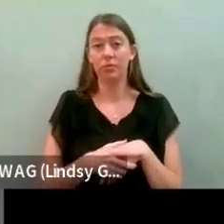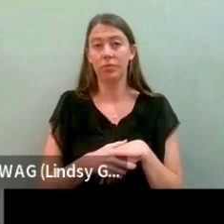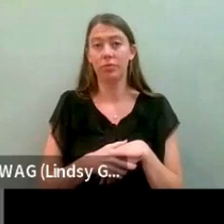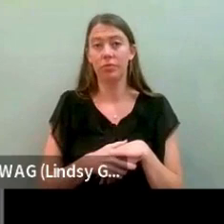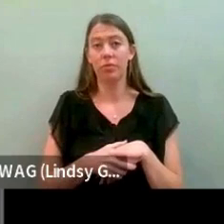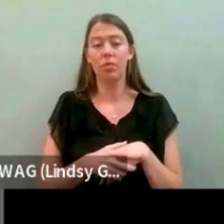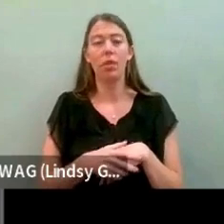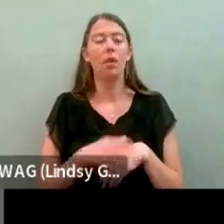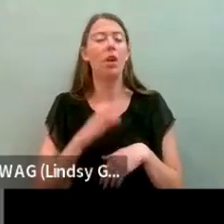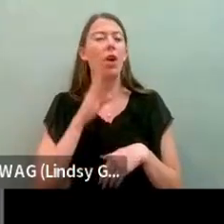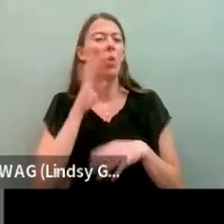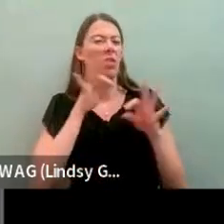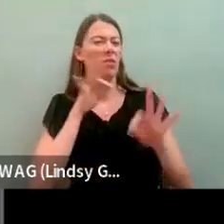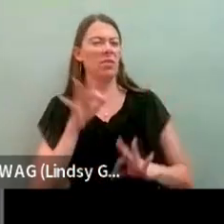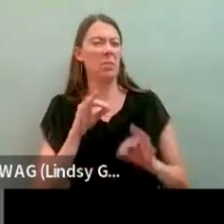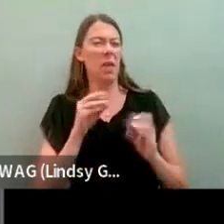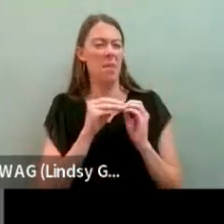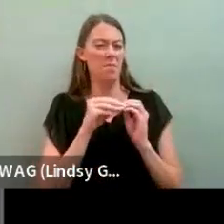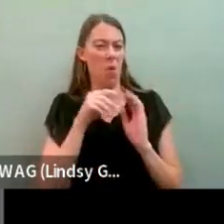务。